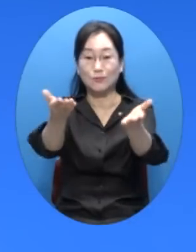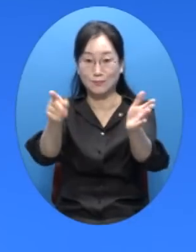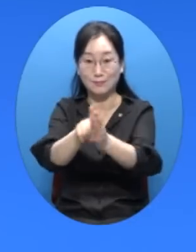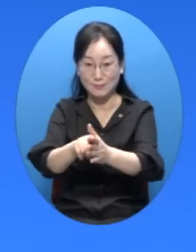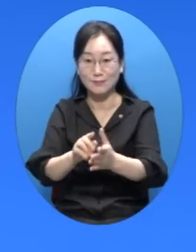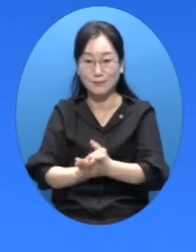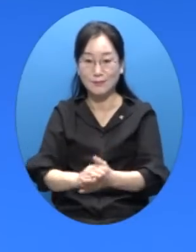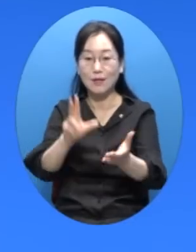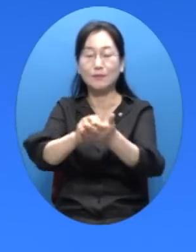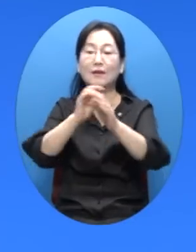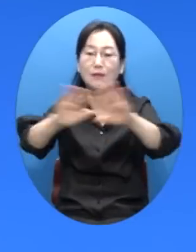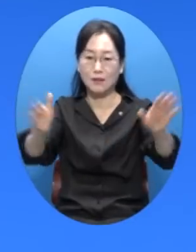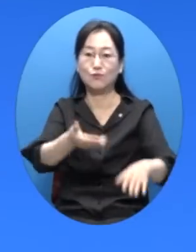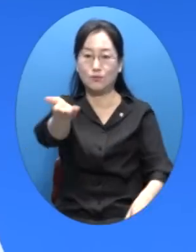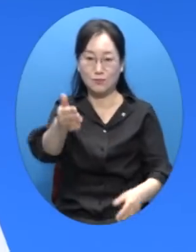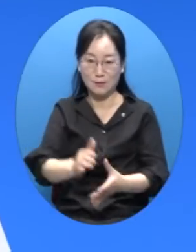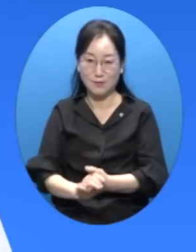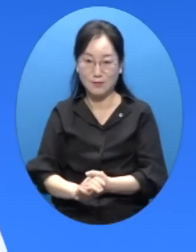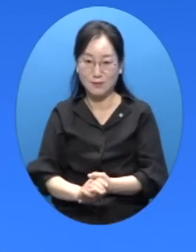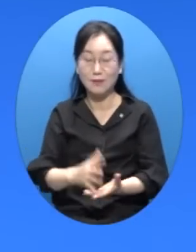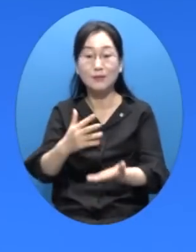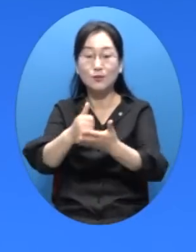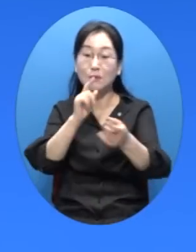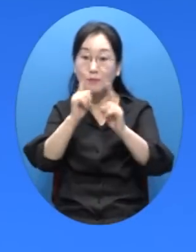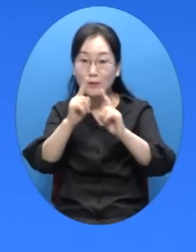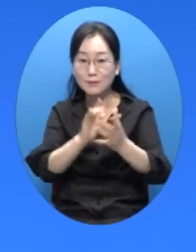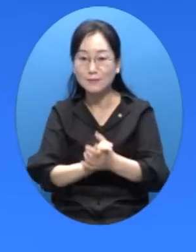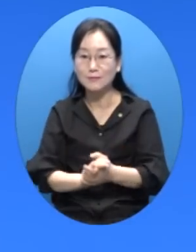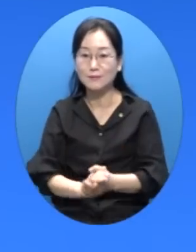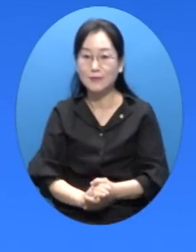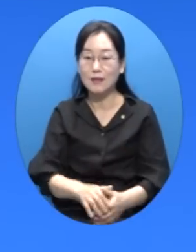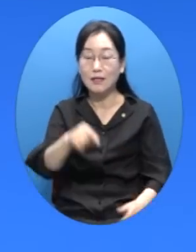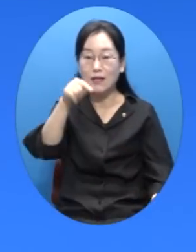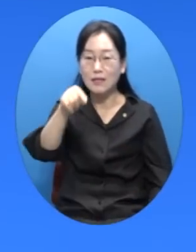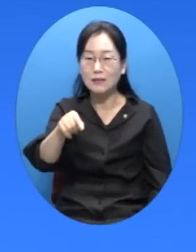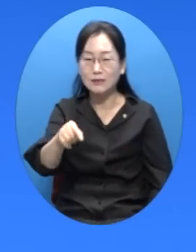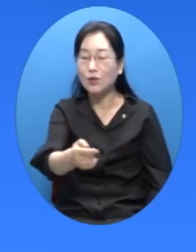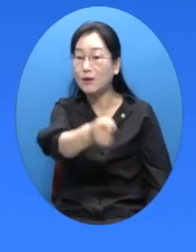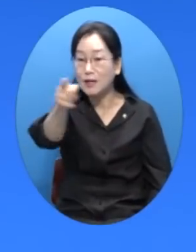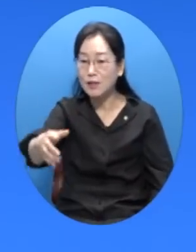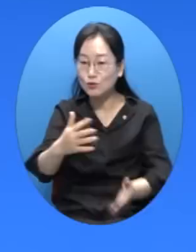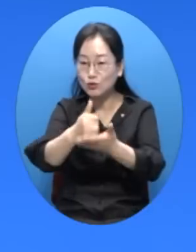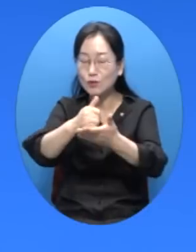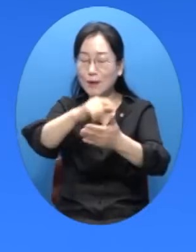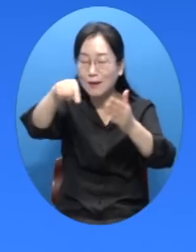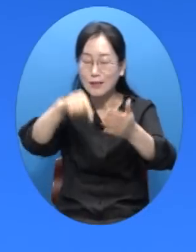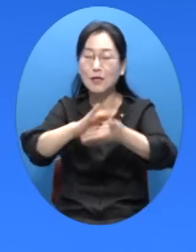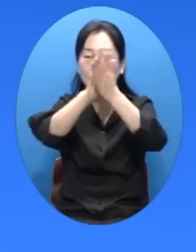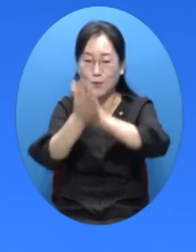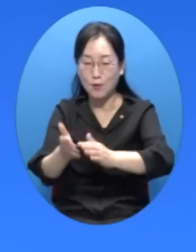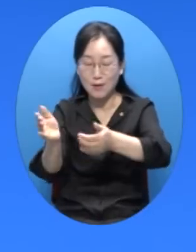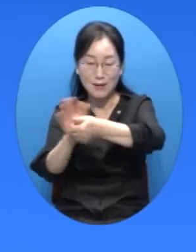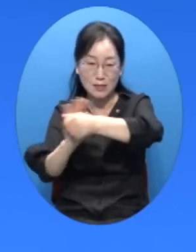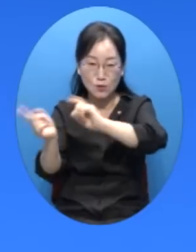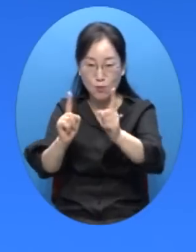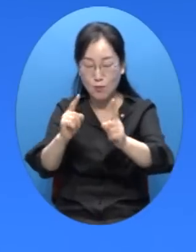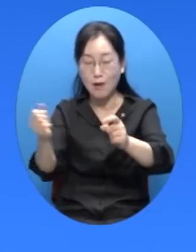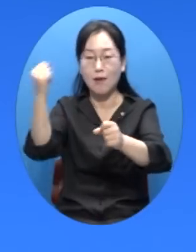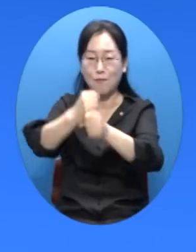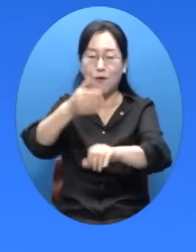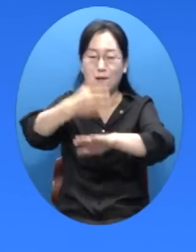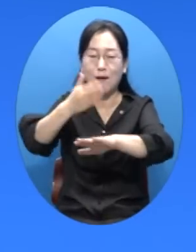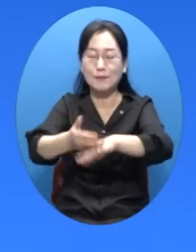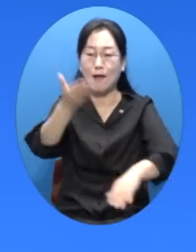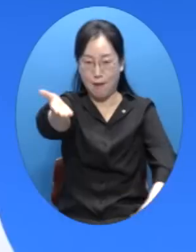것입니다. 문제를 해결해 주시는 것입니다. 주님께서 말씀하십니다. 여기가 이제는 주님 안에서 변화받고 치료받고 회복되어서 감사의